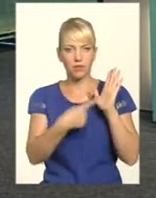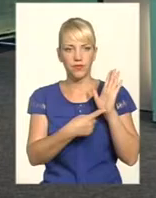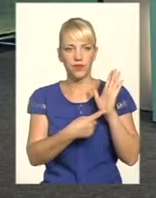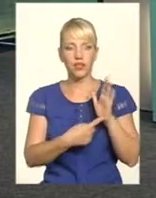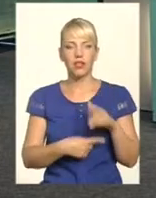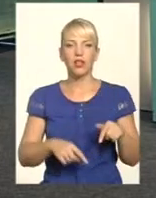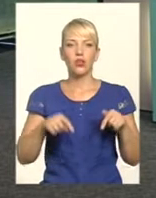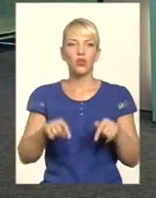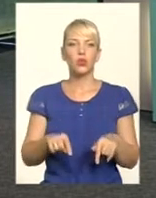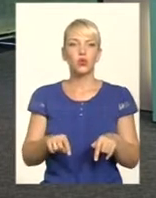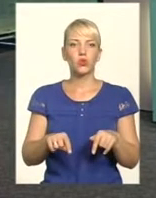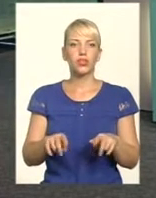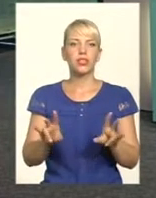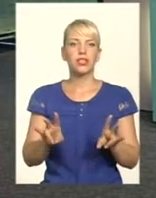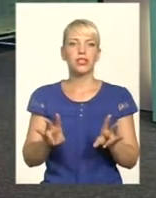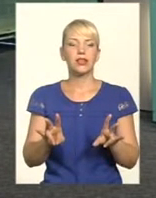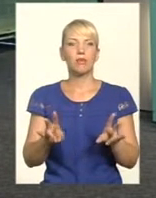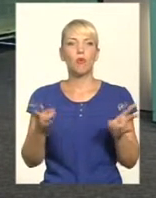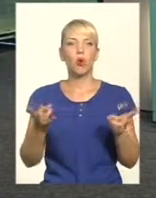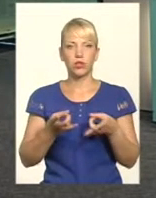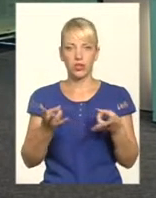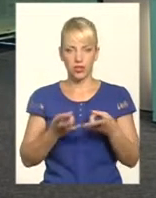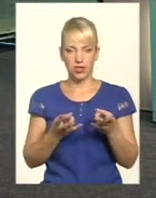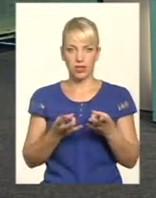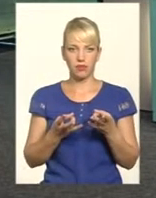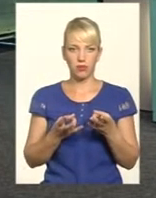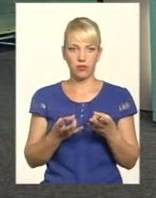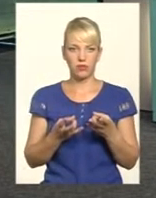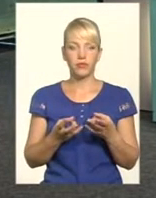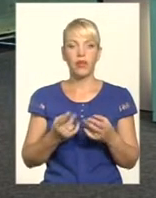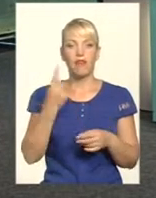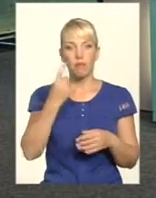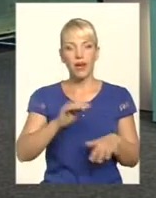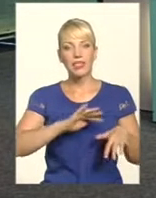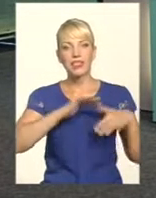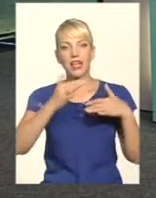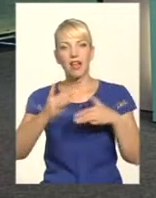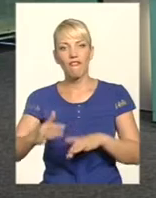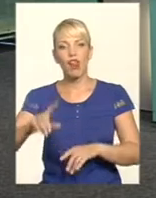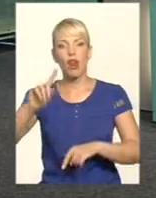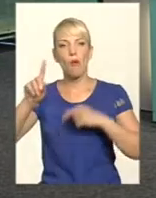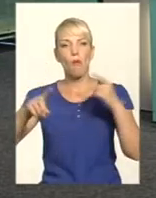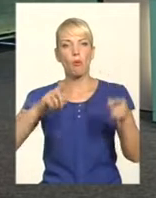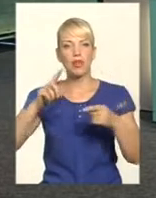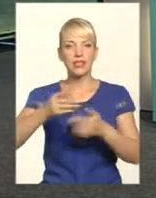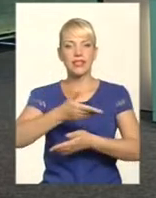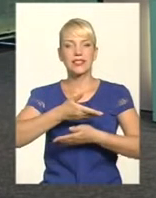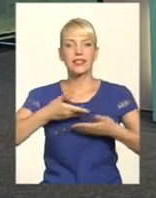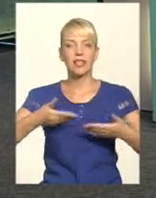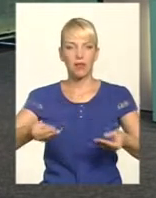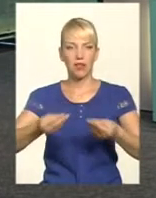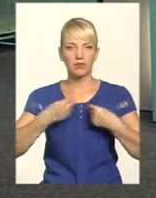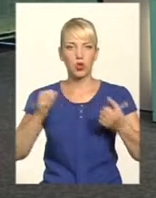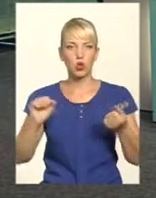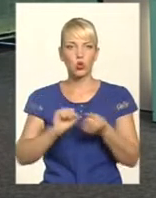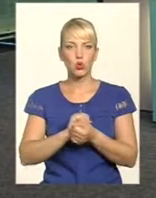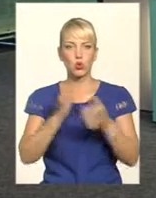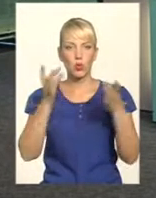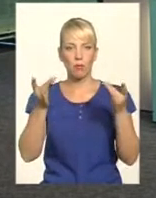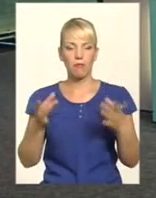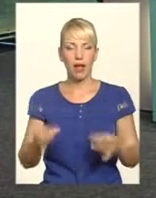тут сказати таким чином. Змінювати стандарти? В першій хвилі мобілізації нам надавали сухпай